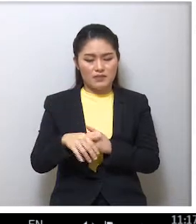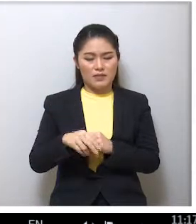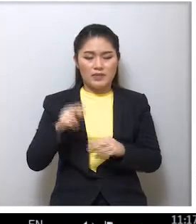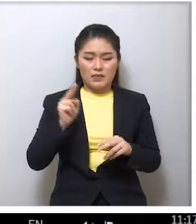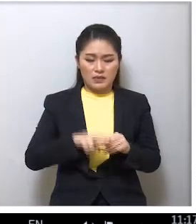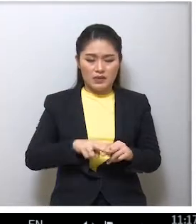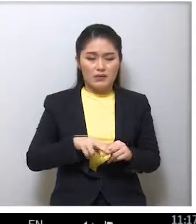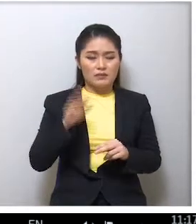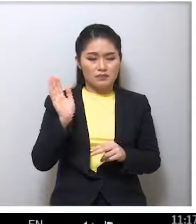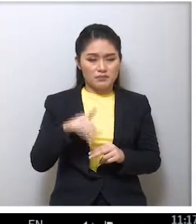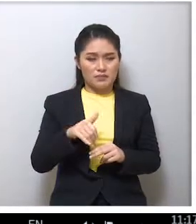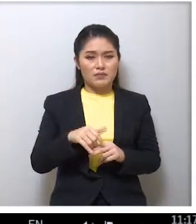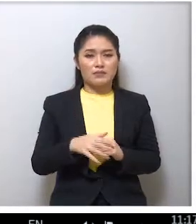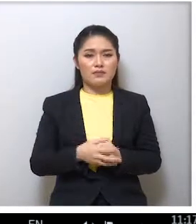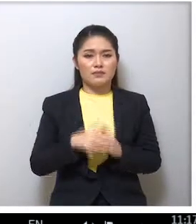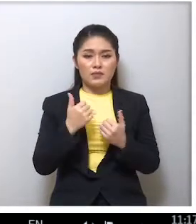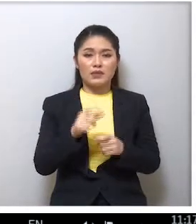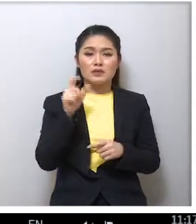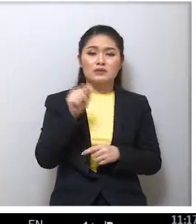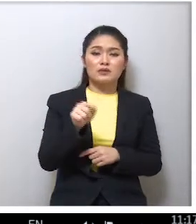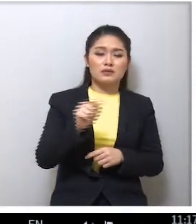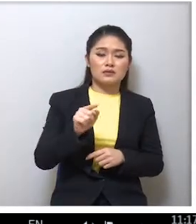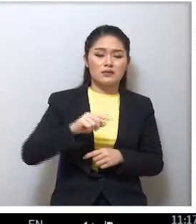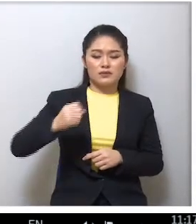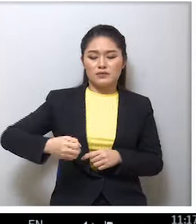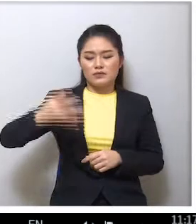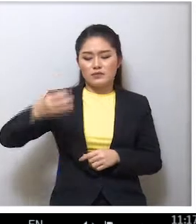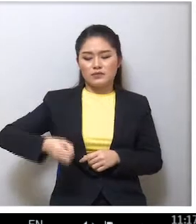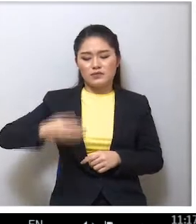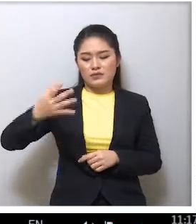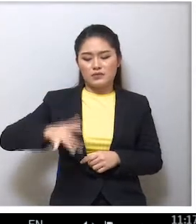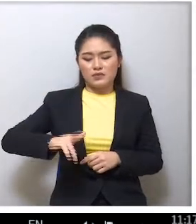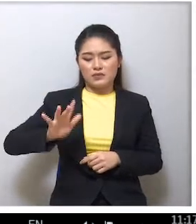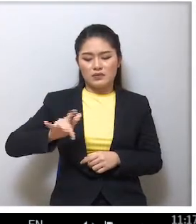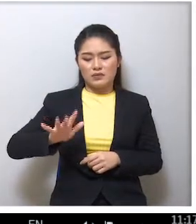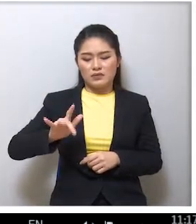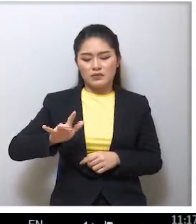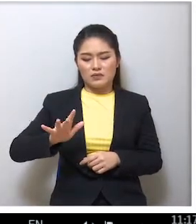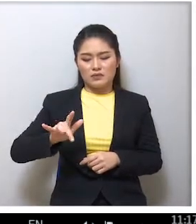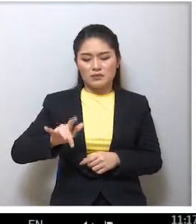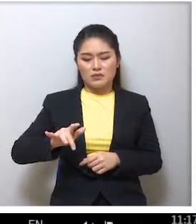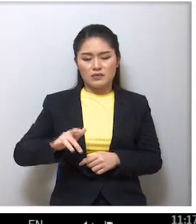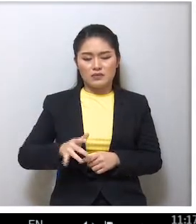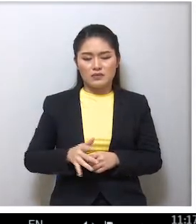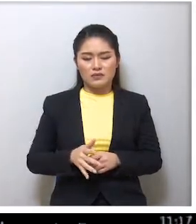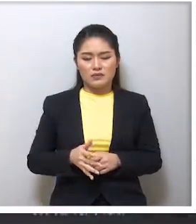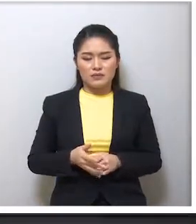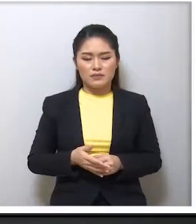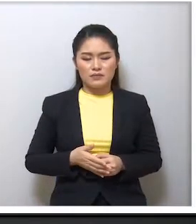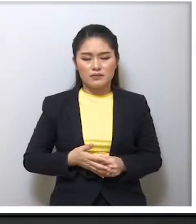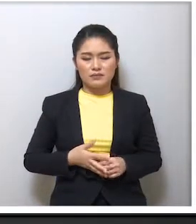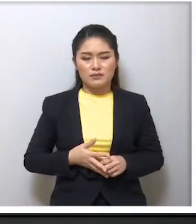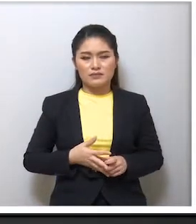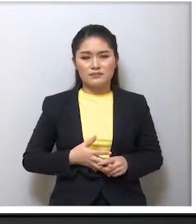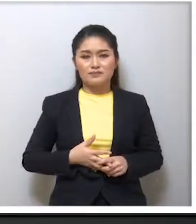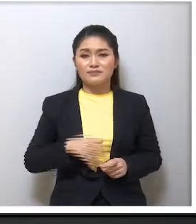inset เนี่ยอยู่ตรงนี้ครับเลื่อนลงมานะครับเลื่อนสกอร์บาร์ลงมาเขาจะอยู่